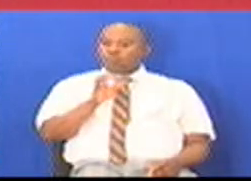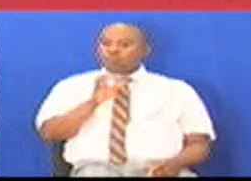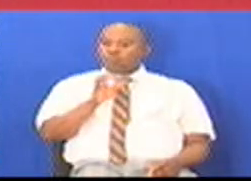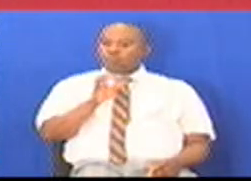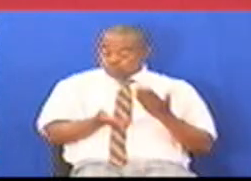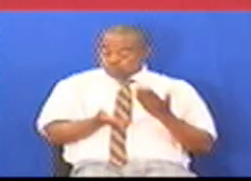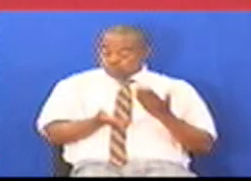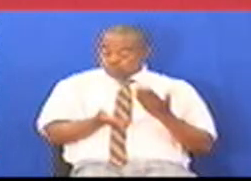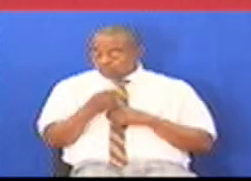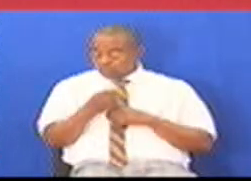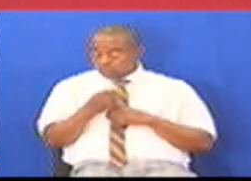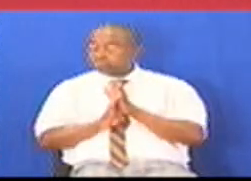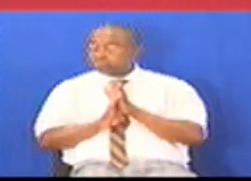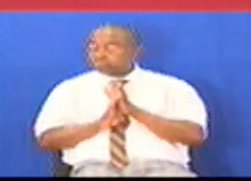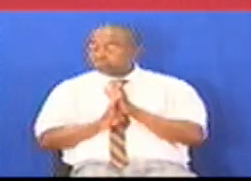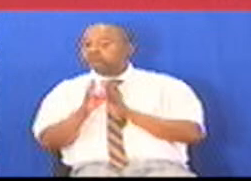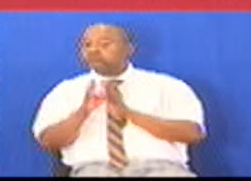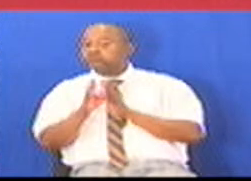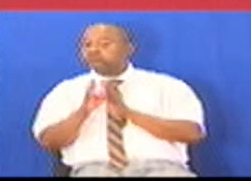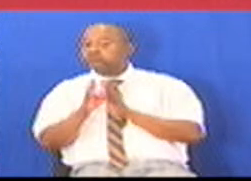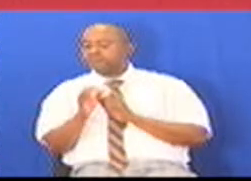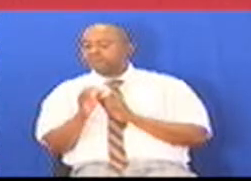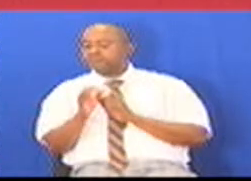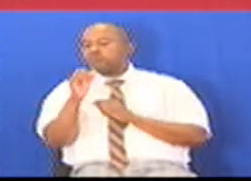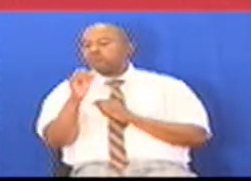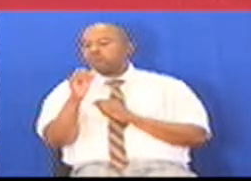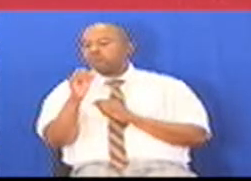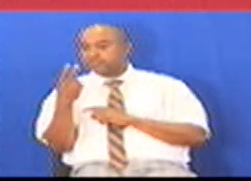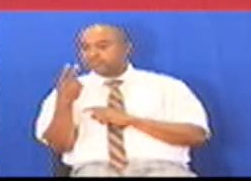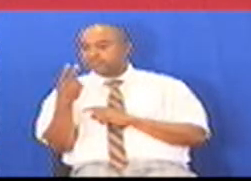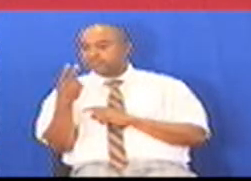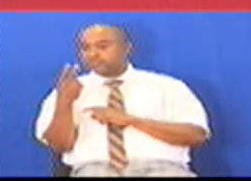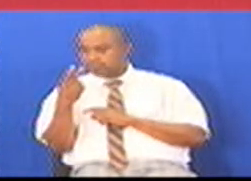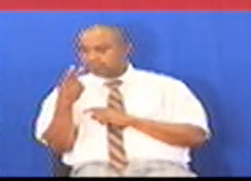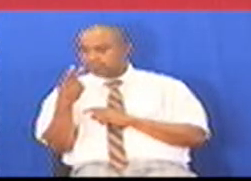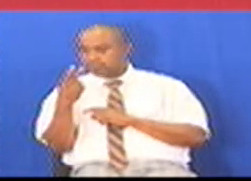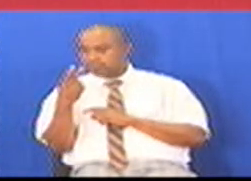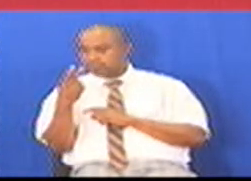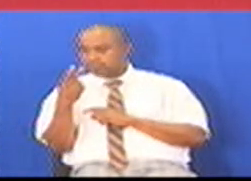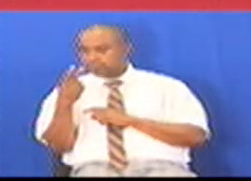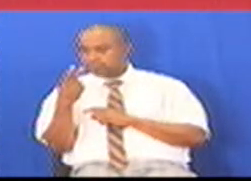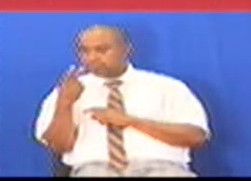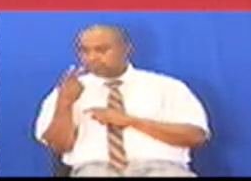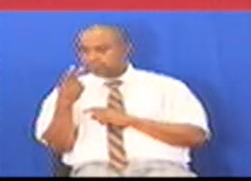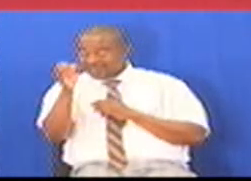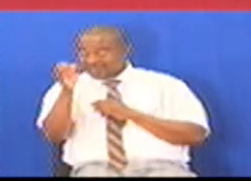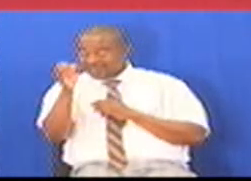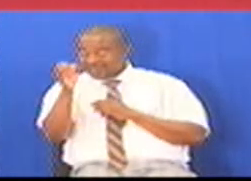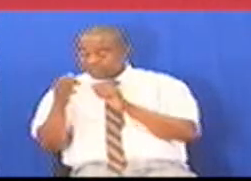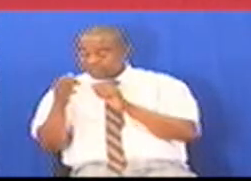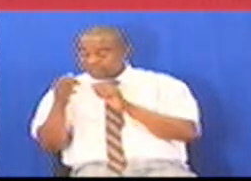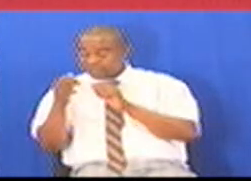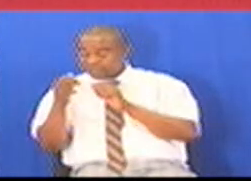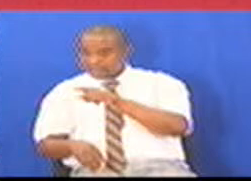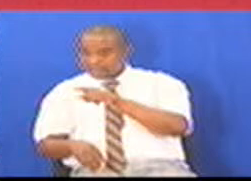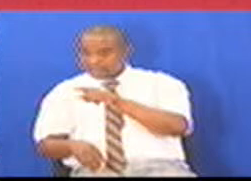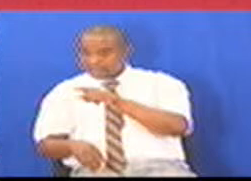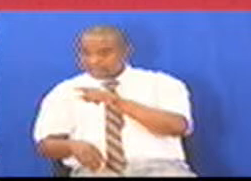wastani wa ukuaji uchumi ukashuka kwa 0.2% hadi kufikia ukuaji wa 6.8% mwaka